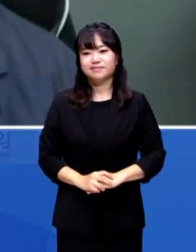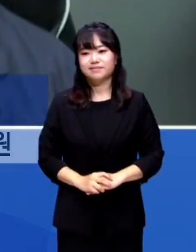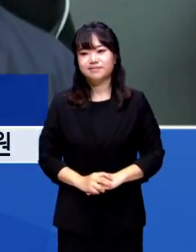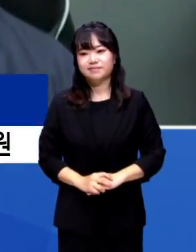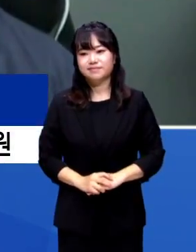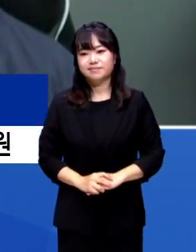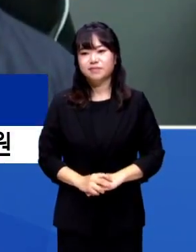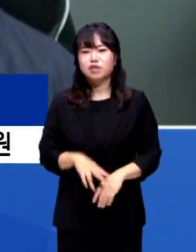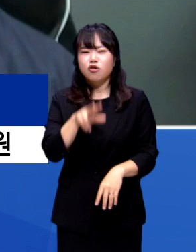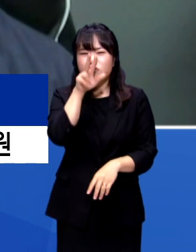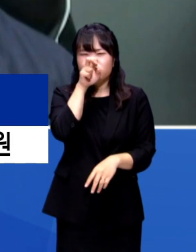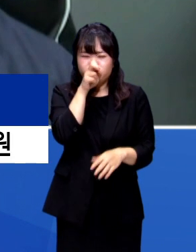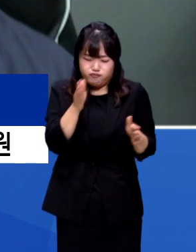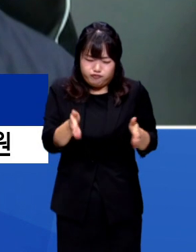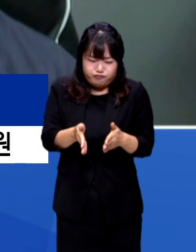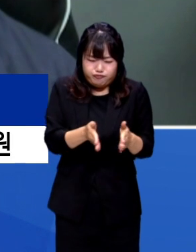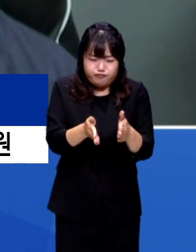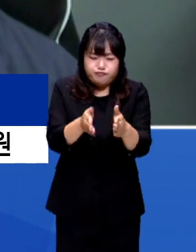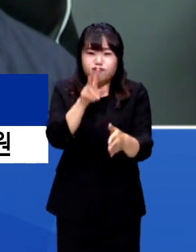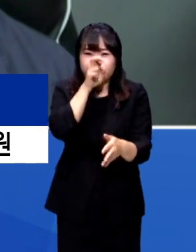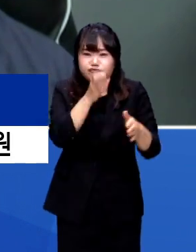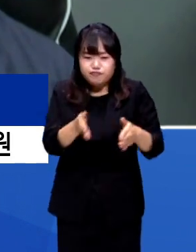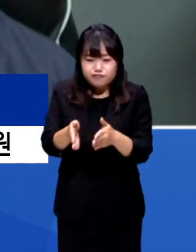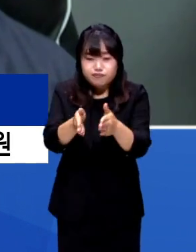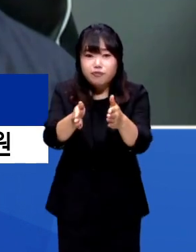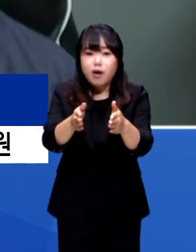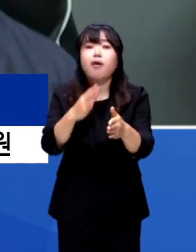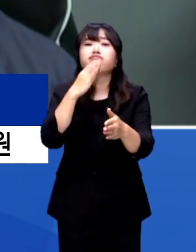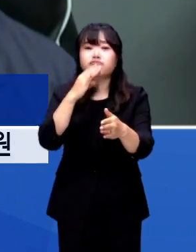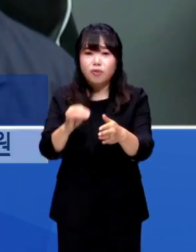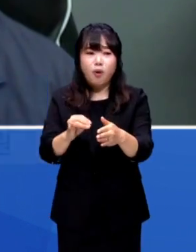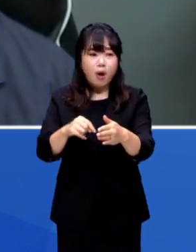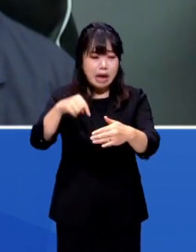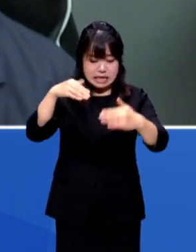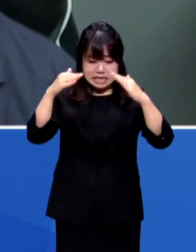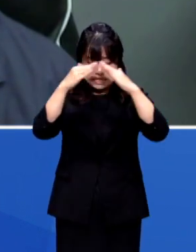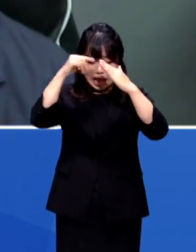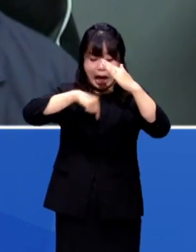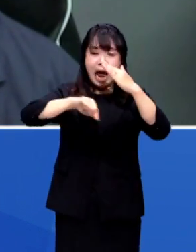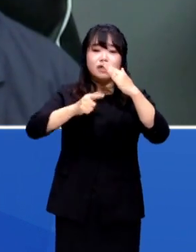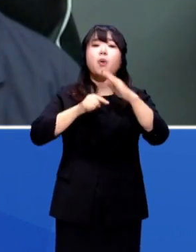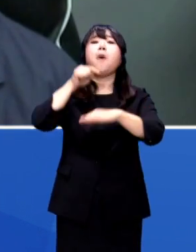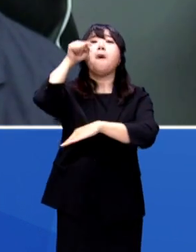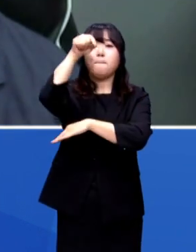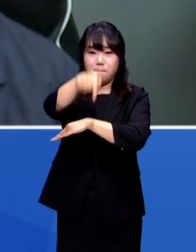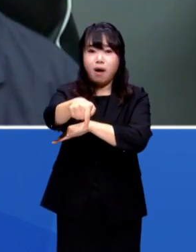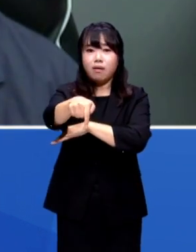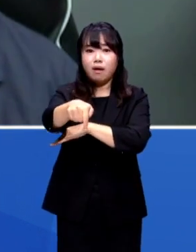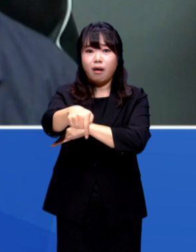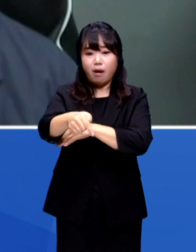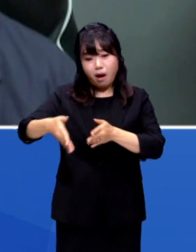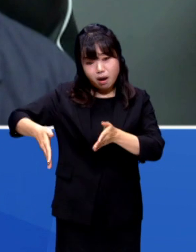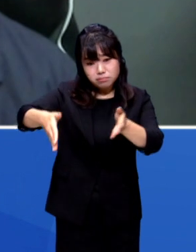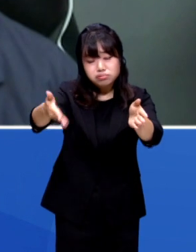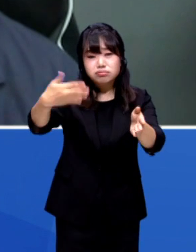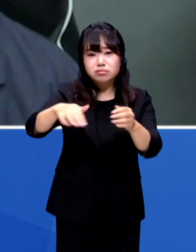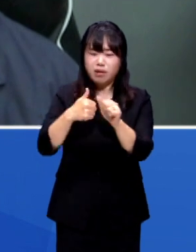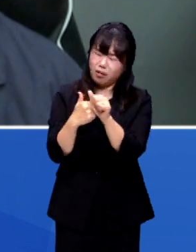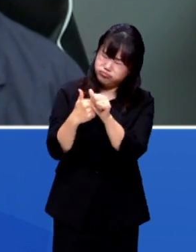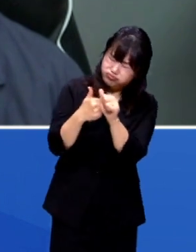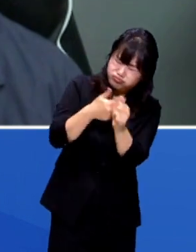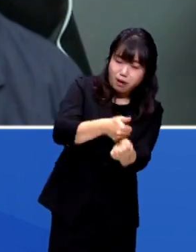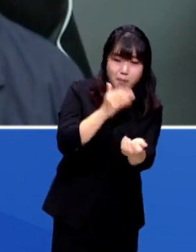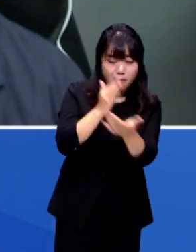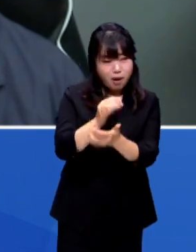우선 좁은 골목이었다고는 하지만 실내도 아니고 야외였는데 왜 이런 대규모 압사 사고가 났는지